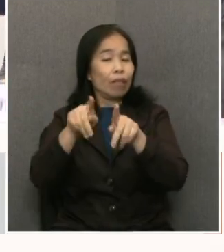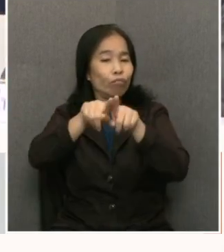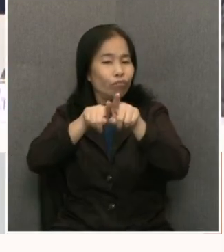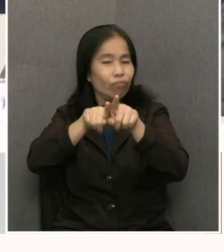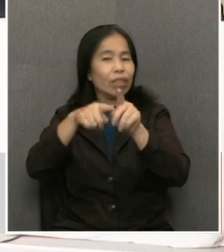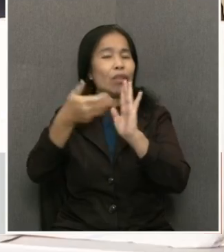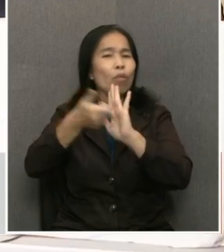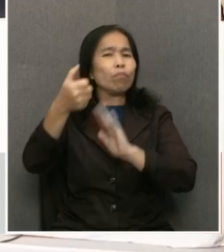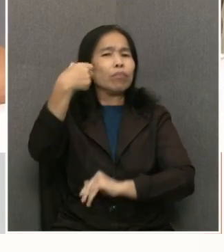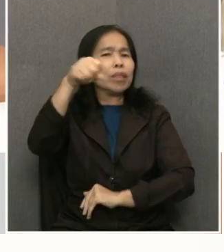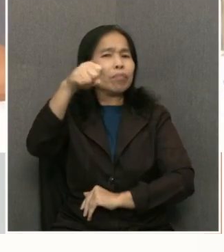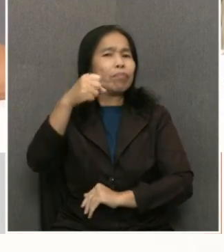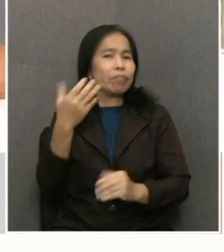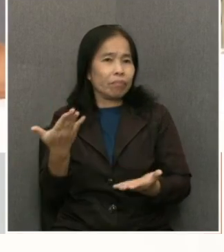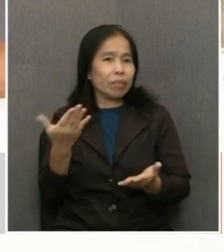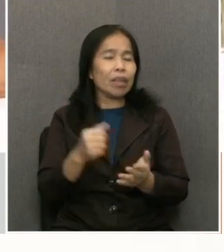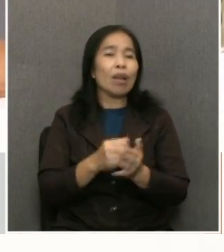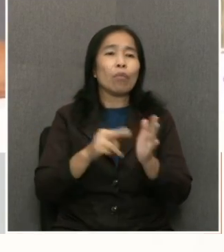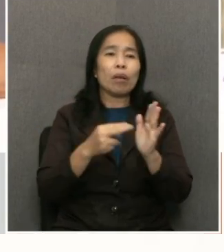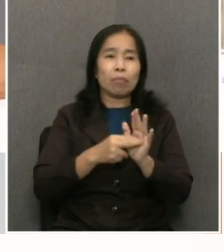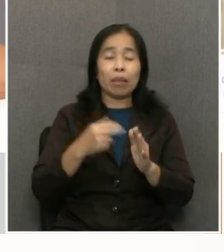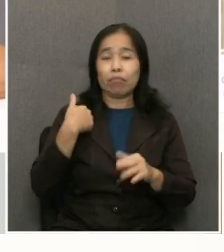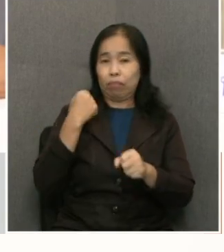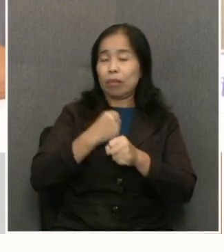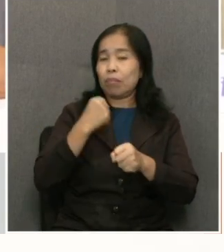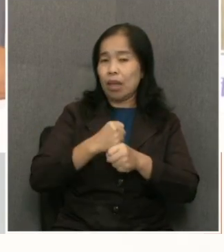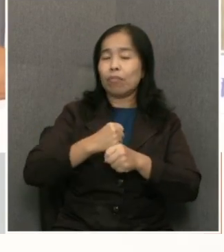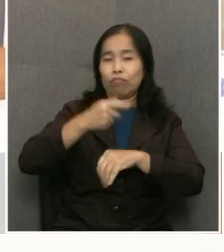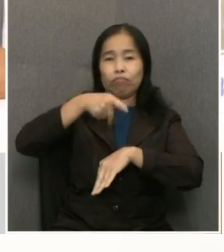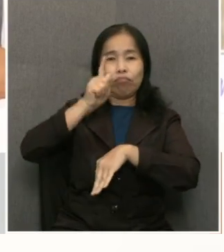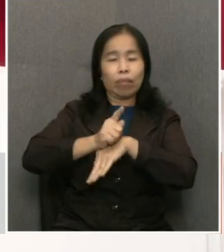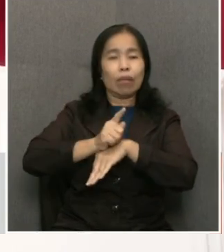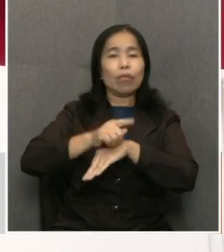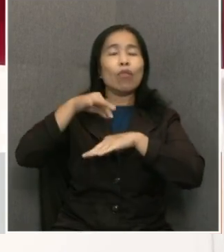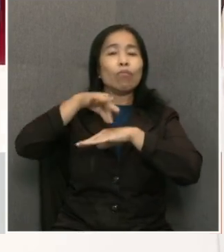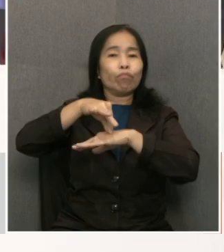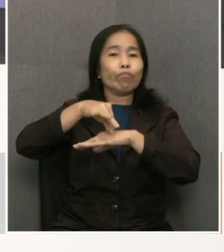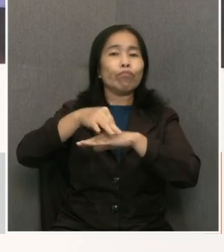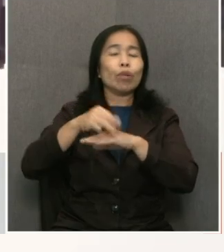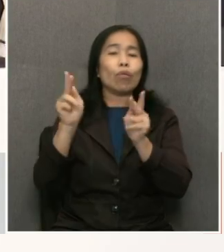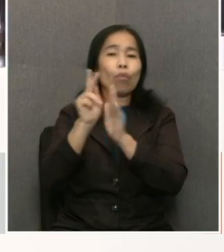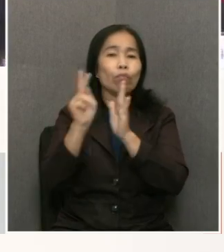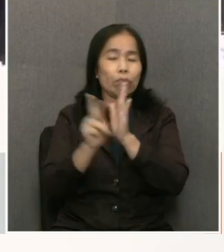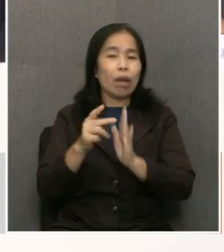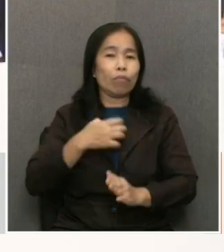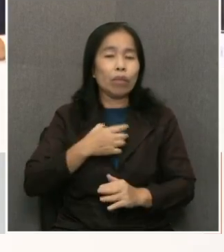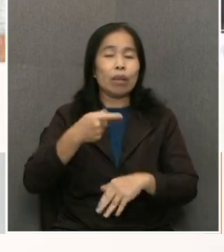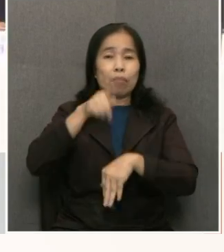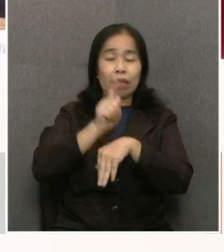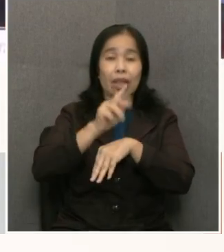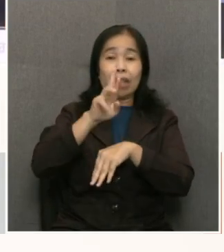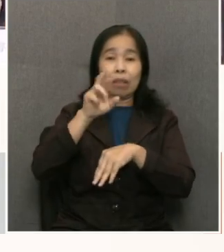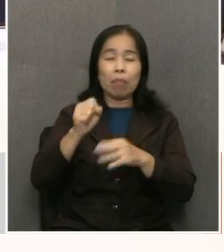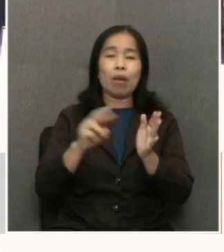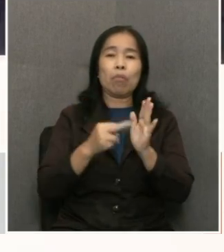เสียงก็คือเพื่อไทยเนี่ยก็อ้างสิทธิ์การทำหน้าที่ประมุขฝ่ายนิติบัญญัติซึ่งตำแหน่งประธานสภาผู้แทนราษฎรนี้อาจารย์มองว่าเป็นหมุดห